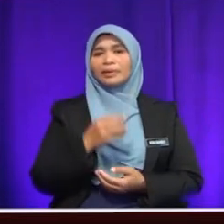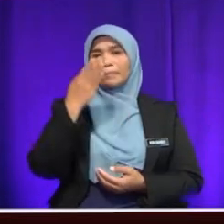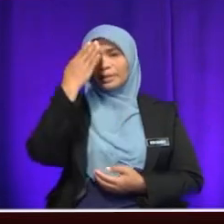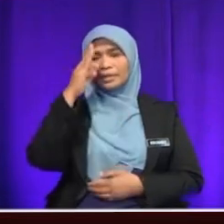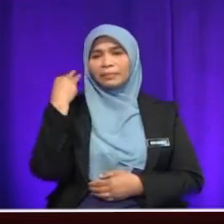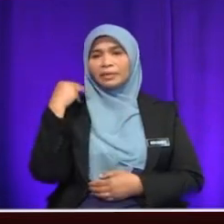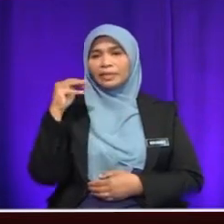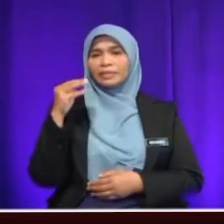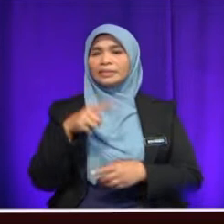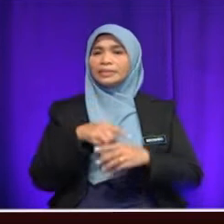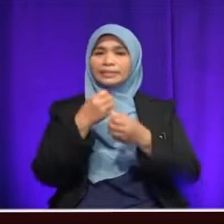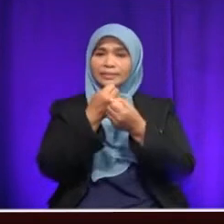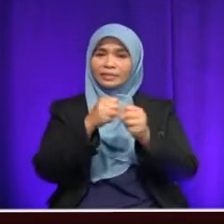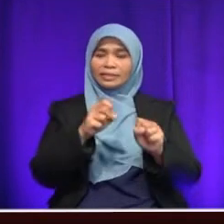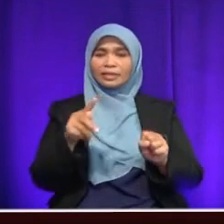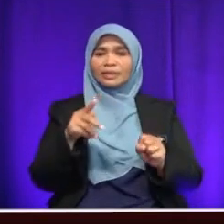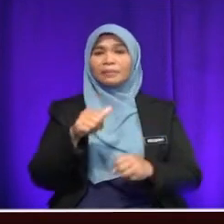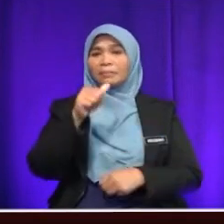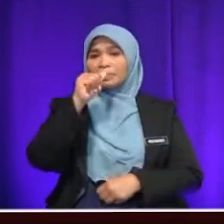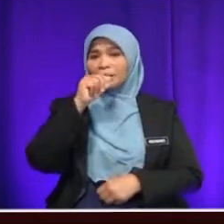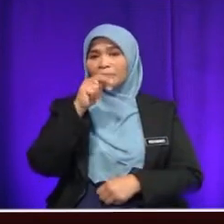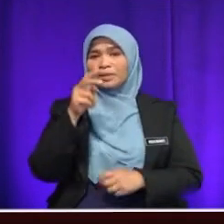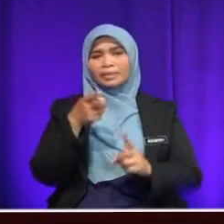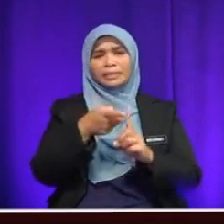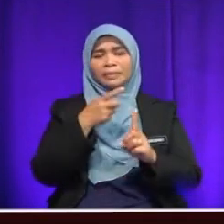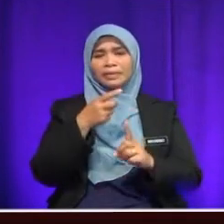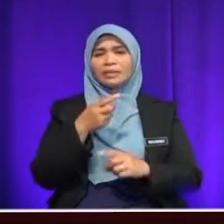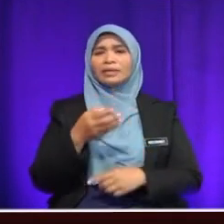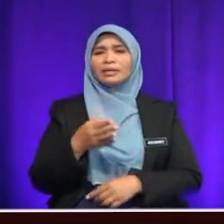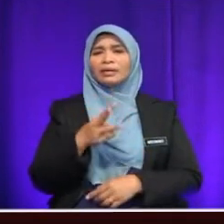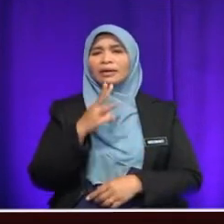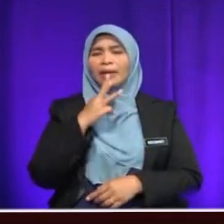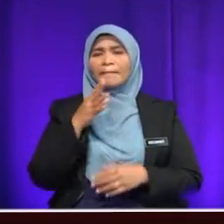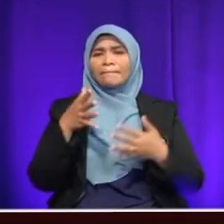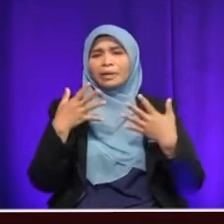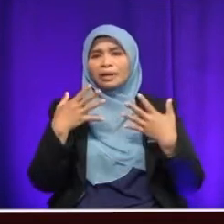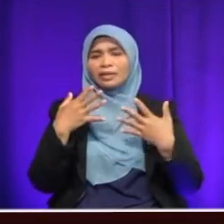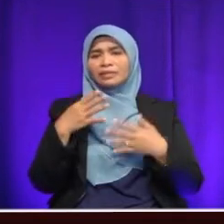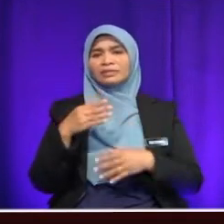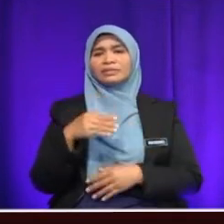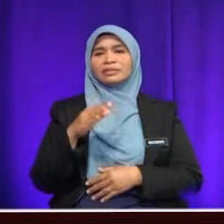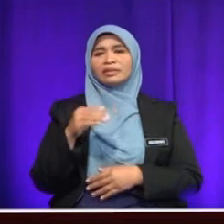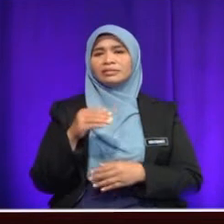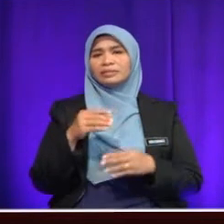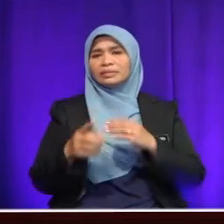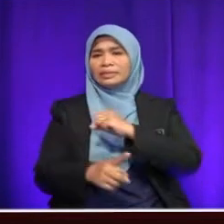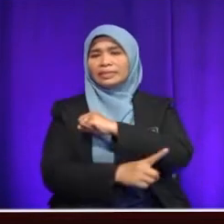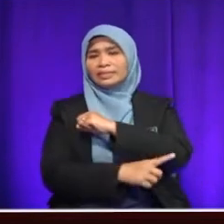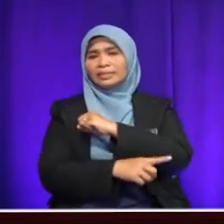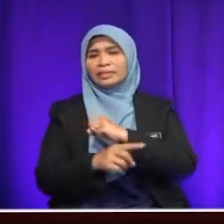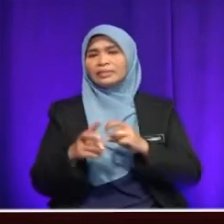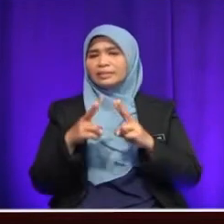mereka disediakan minuman daripada air panas yang menggelegak dan azab yang pedih kerana